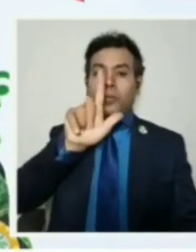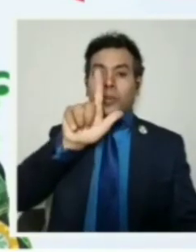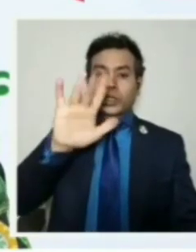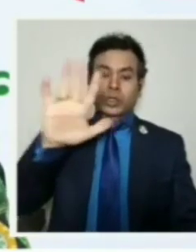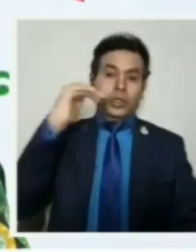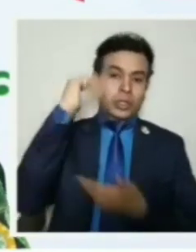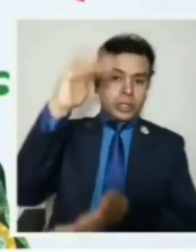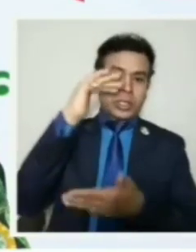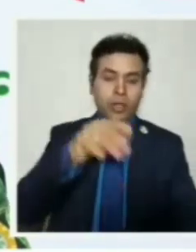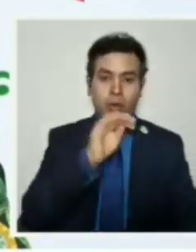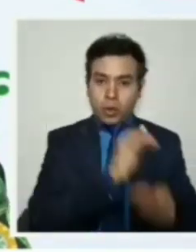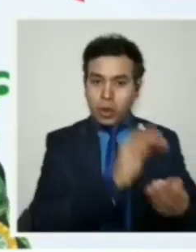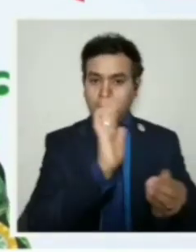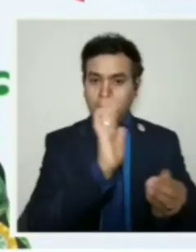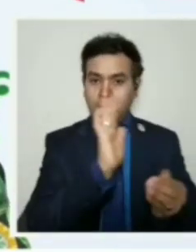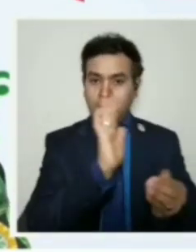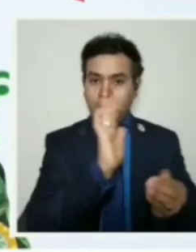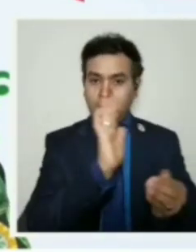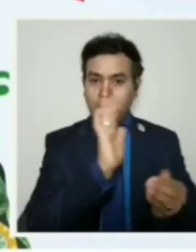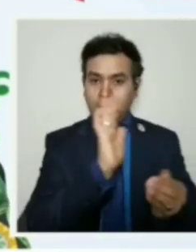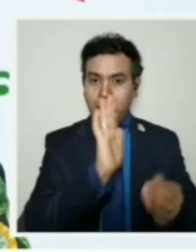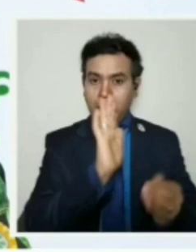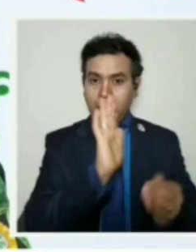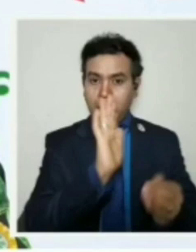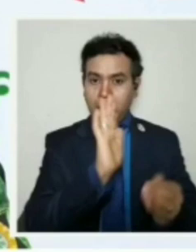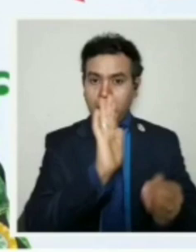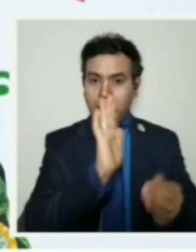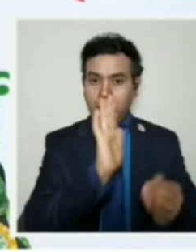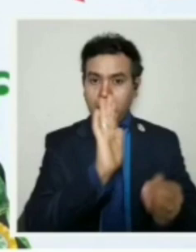গত 24 ঘন্টায় ফোন গ্রহণ করা হয়েছে